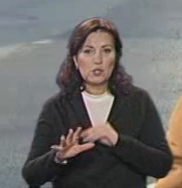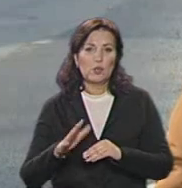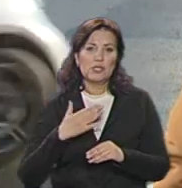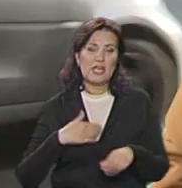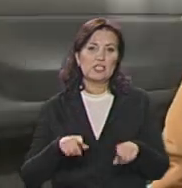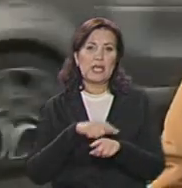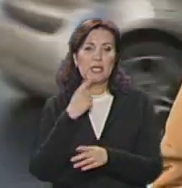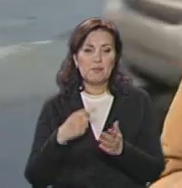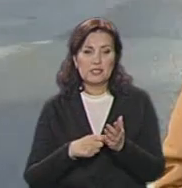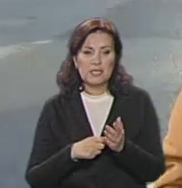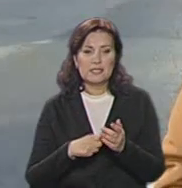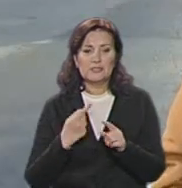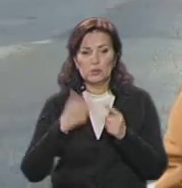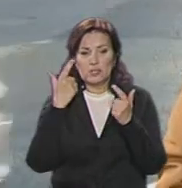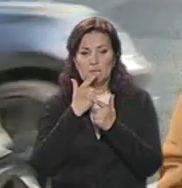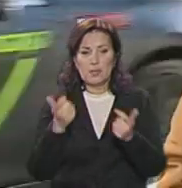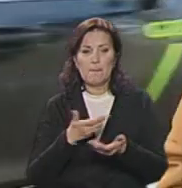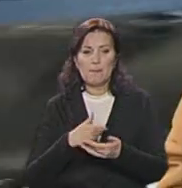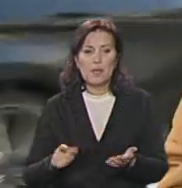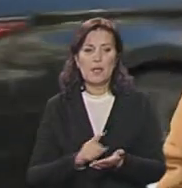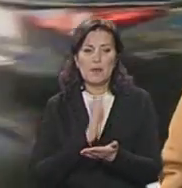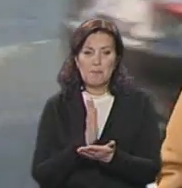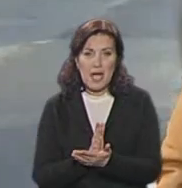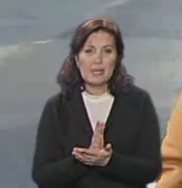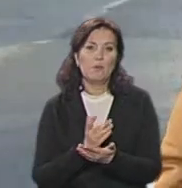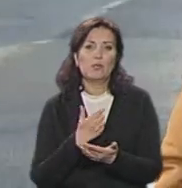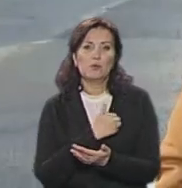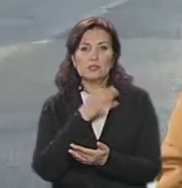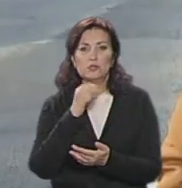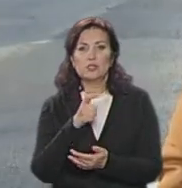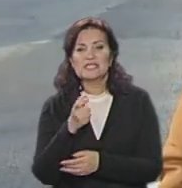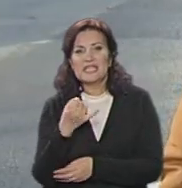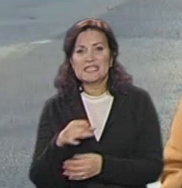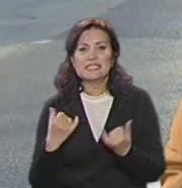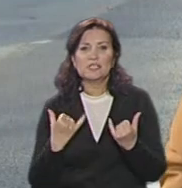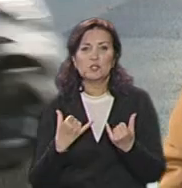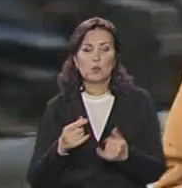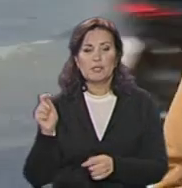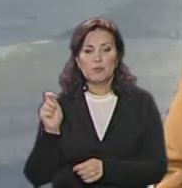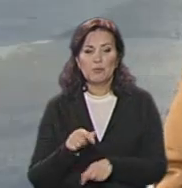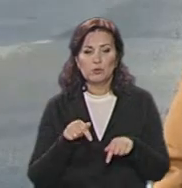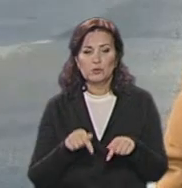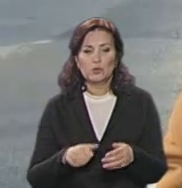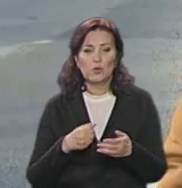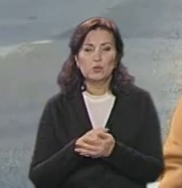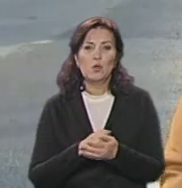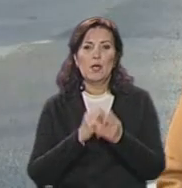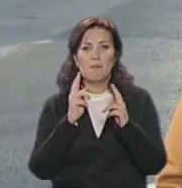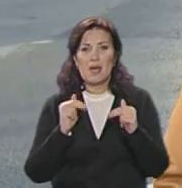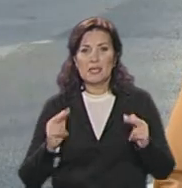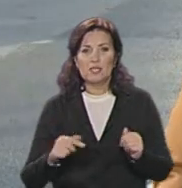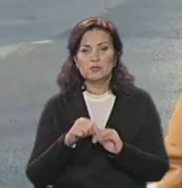таке питання. Однак цю інформацію ми маємо. І хочу сказати, що Володимир Зеленський сьогодні прибуде сюди до Єлисейського палацу